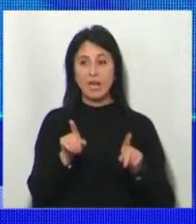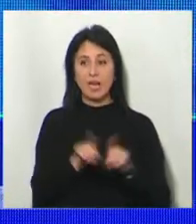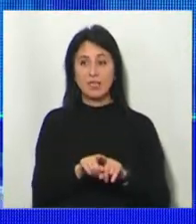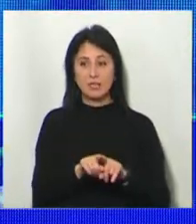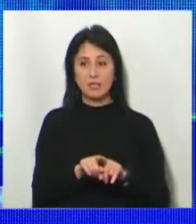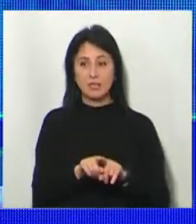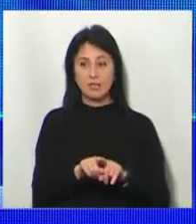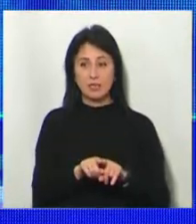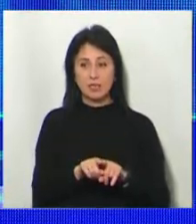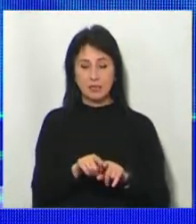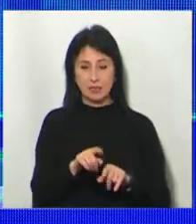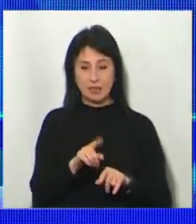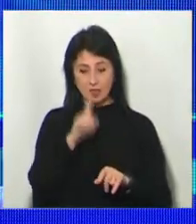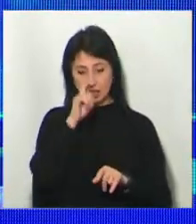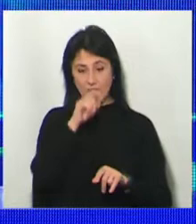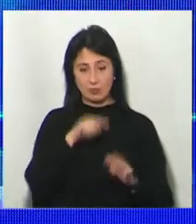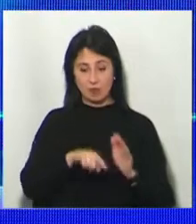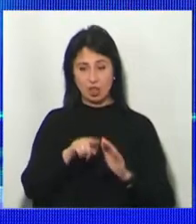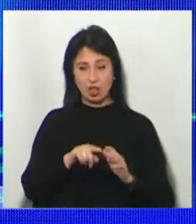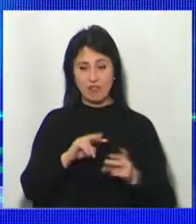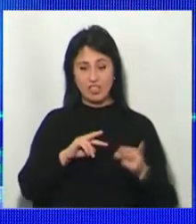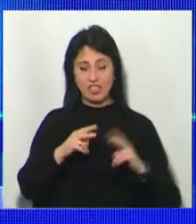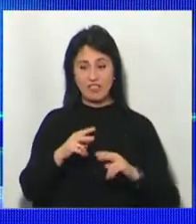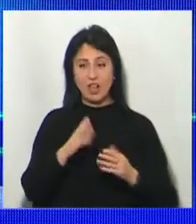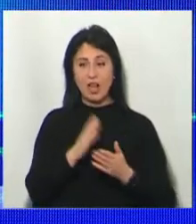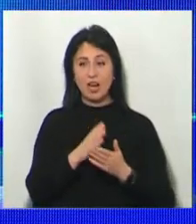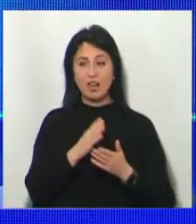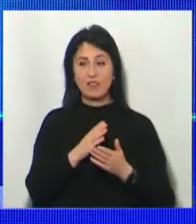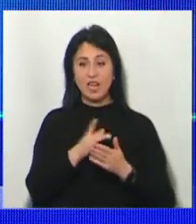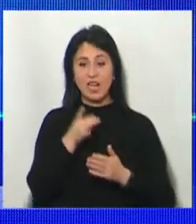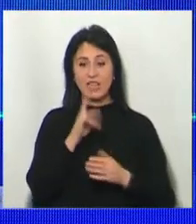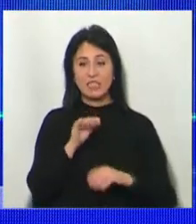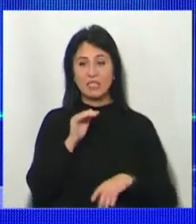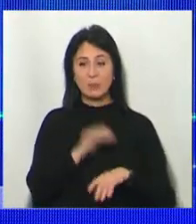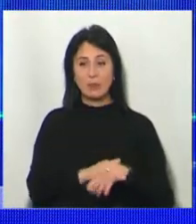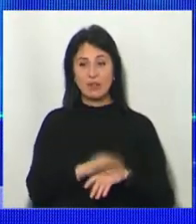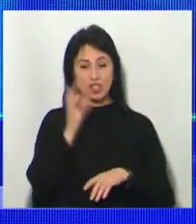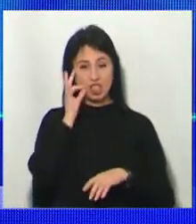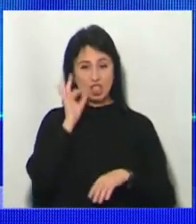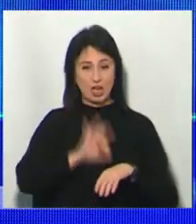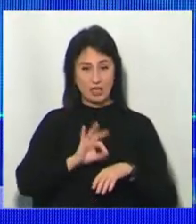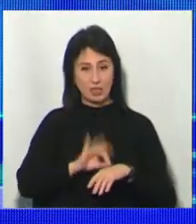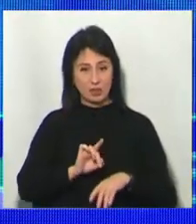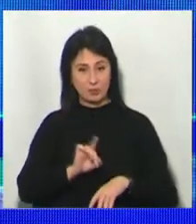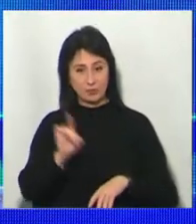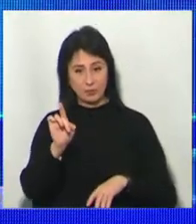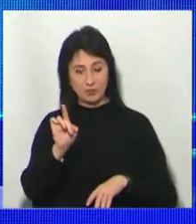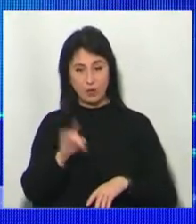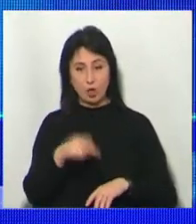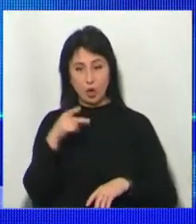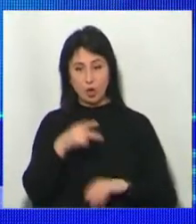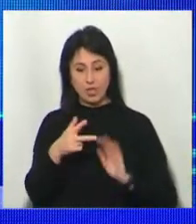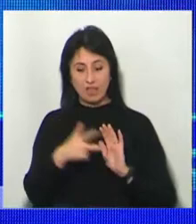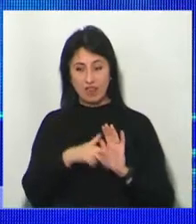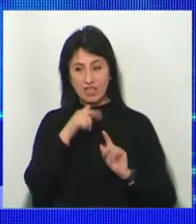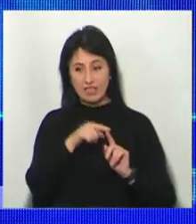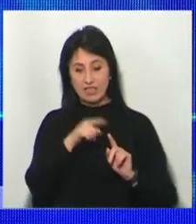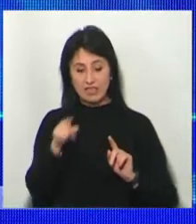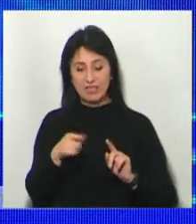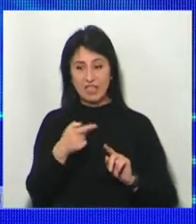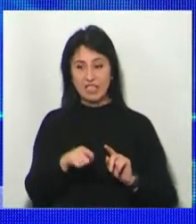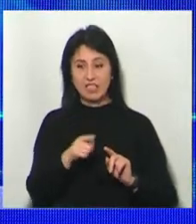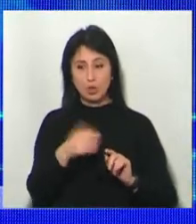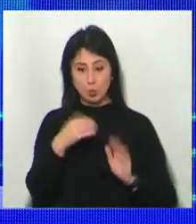Aseve, hiperuricemia, șarjaus, frismosla, aris, riskis factori, șakrien diabetis, gaim terbis, da, orieta, zarvați, lidan,